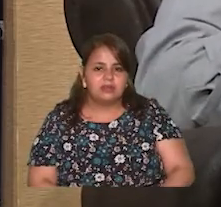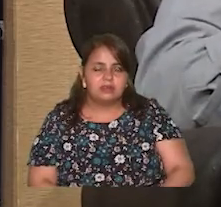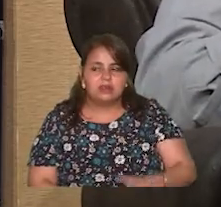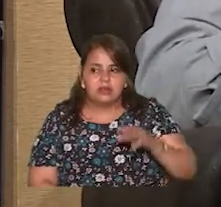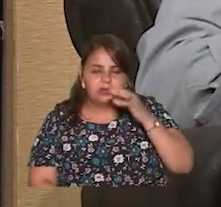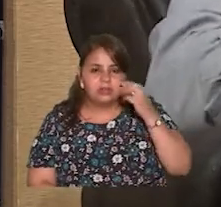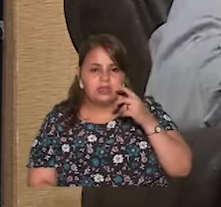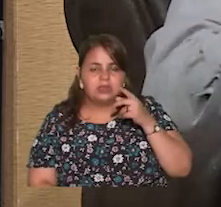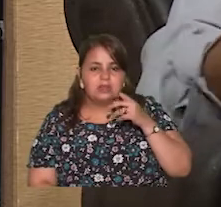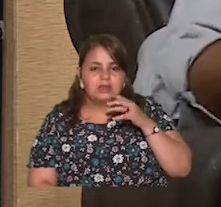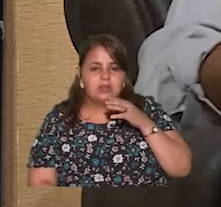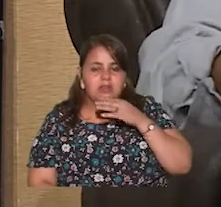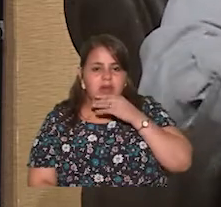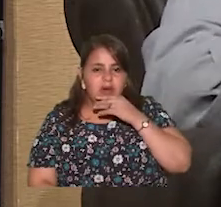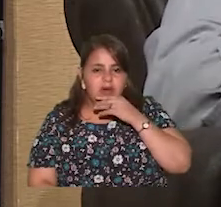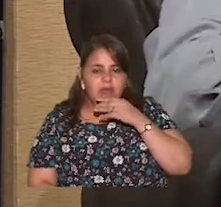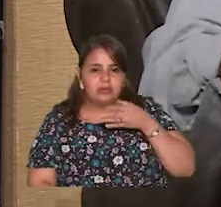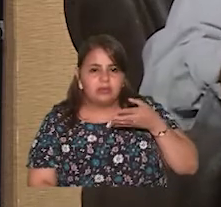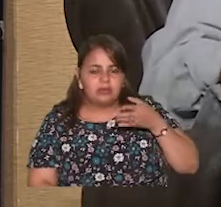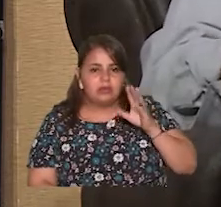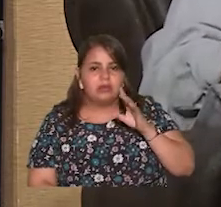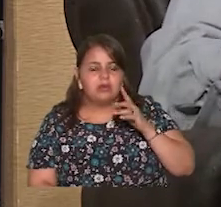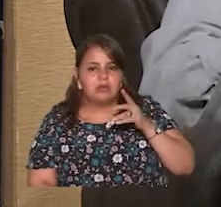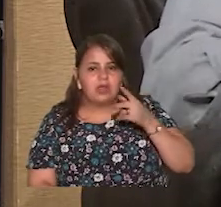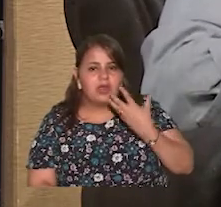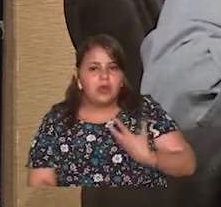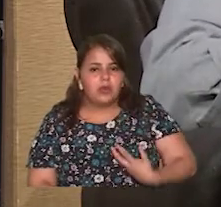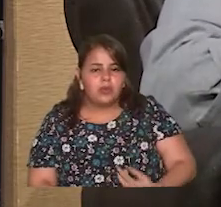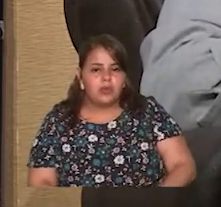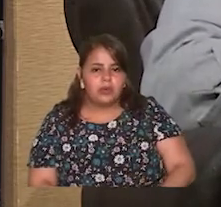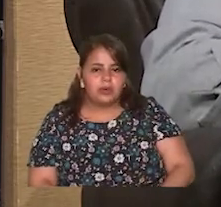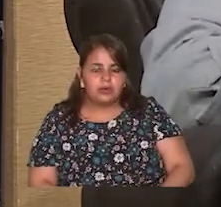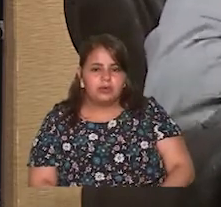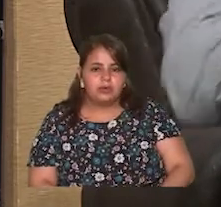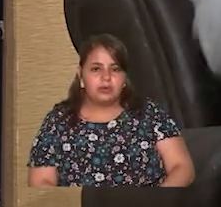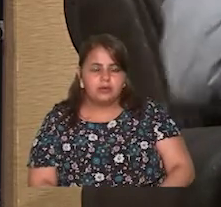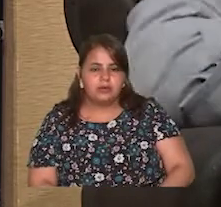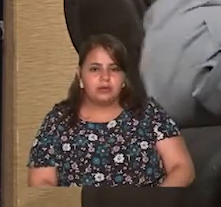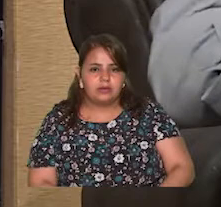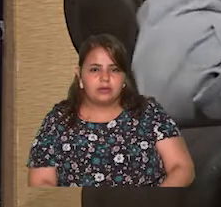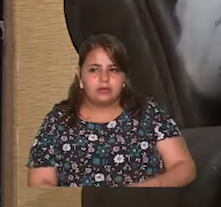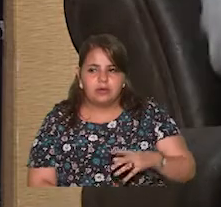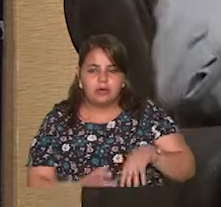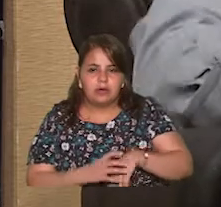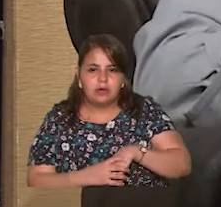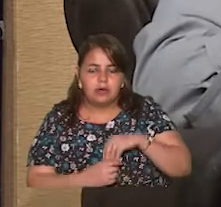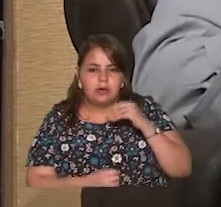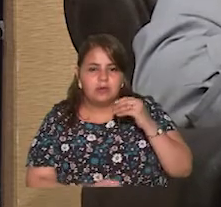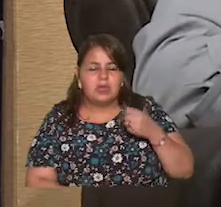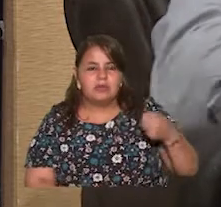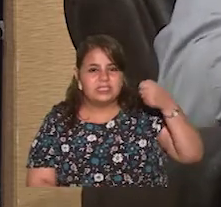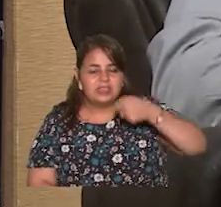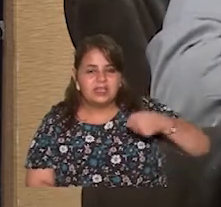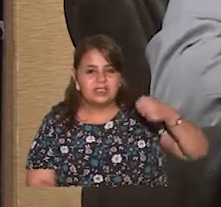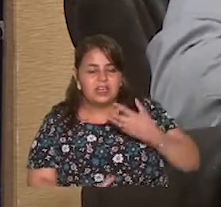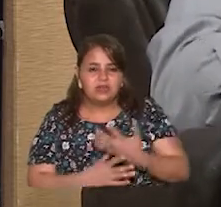الأب بيخرج بره منطقة الراحة بتاعته وبيعمل الميل الزيادة دوت